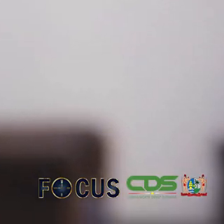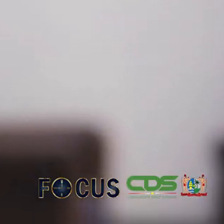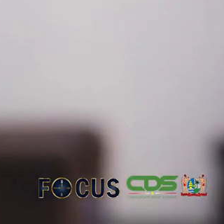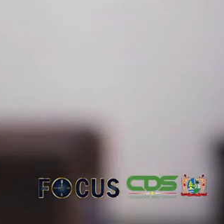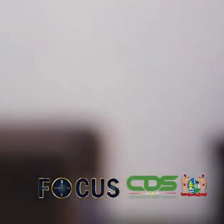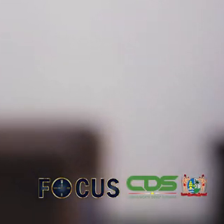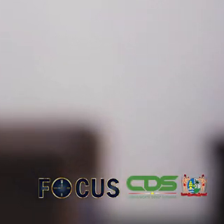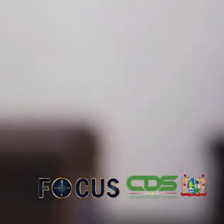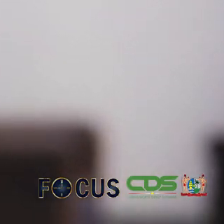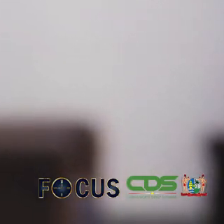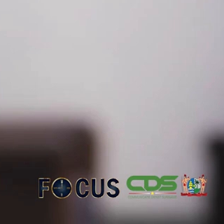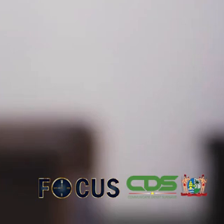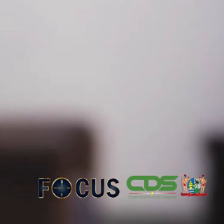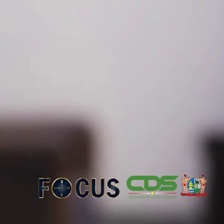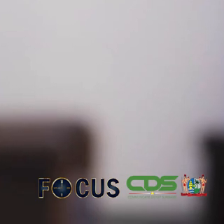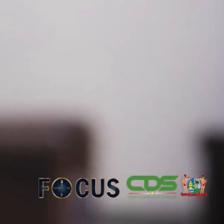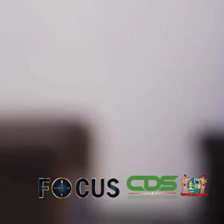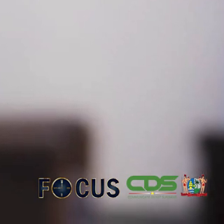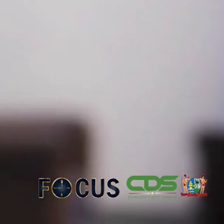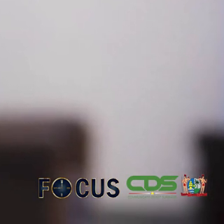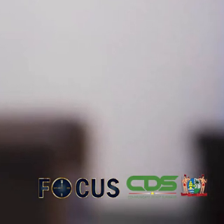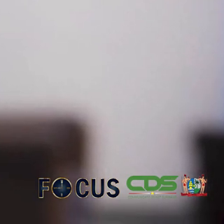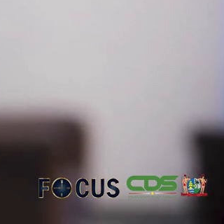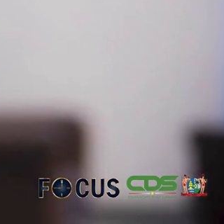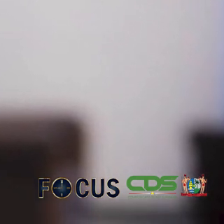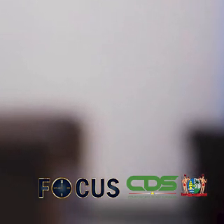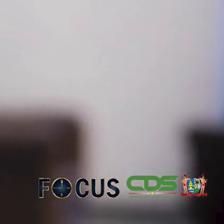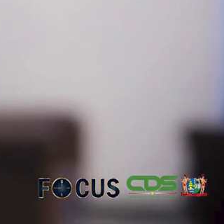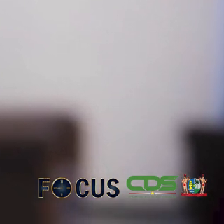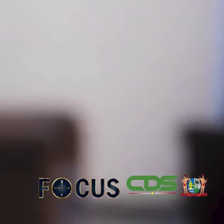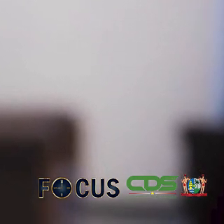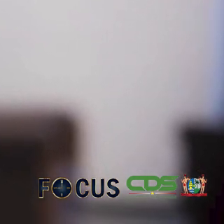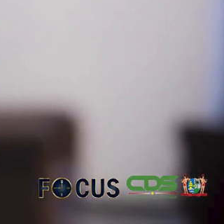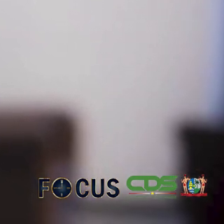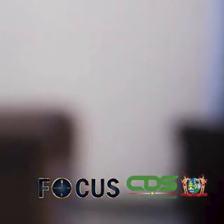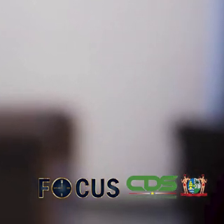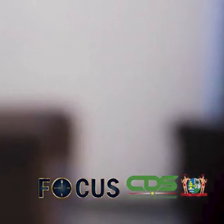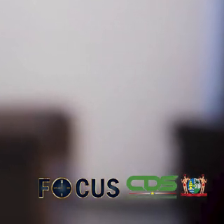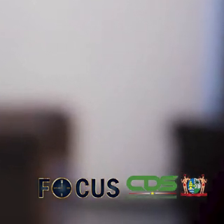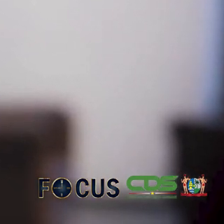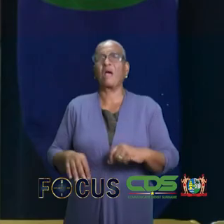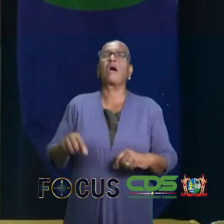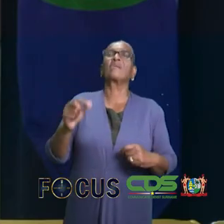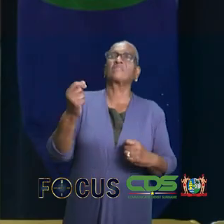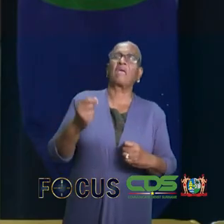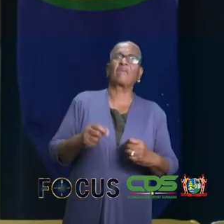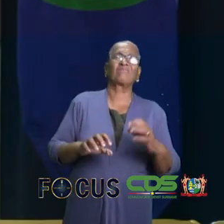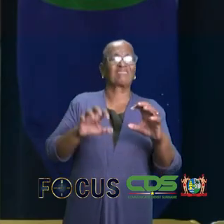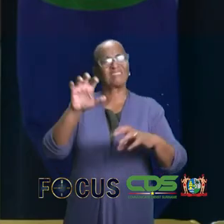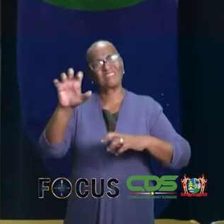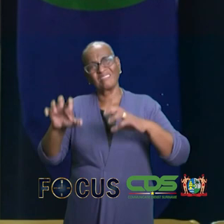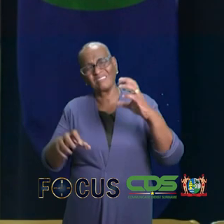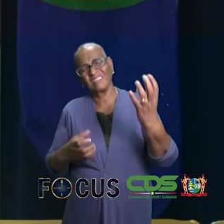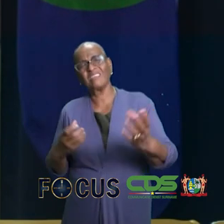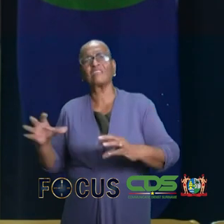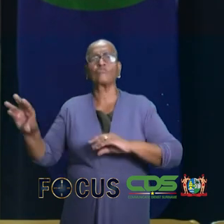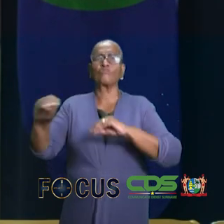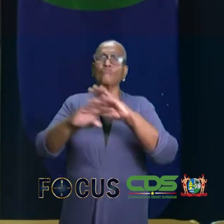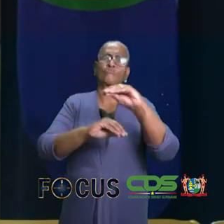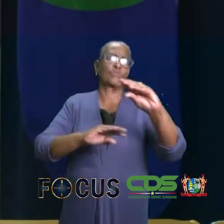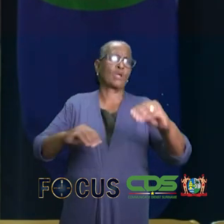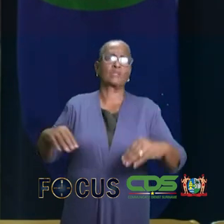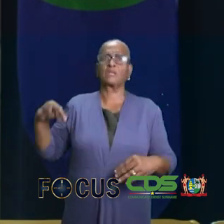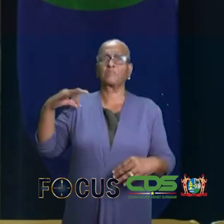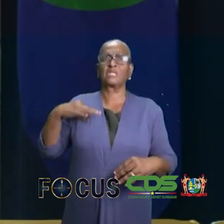en officials van het ministerie van Landbouw in Nederland en Veeteelt en Visserij. Minister Ramadin heeft ook